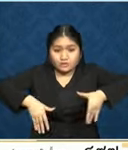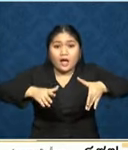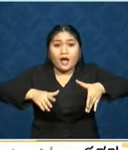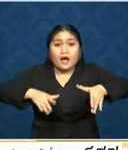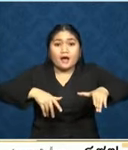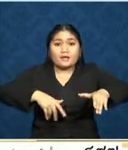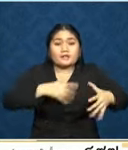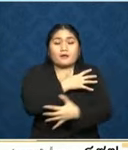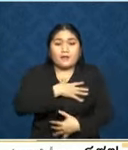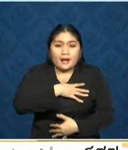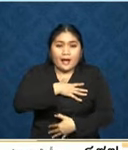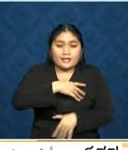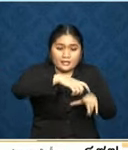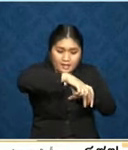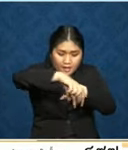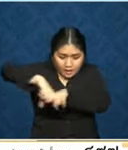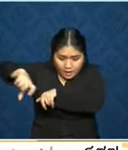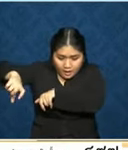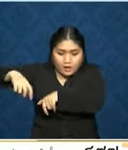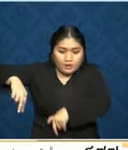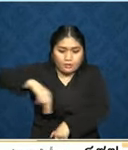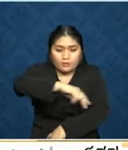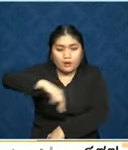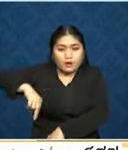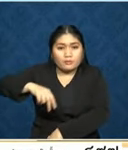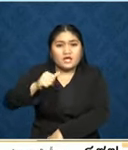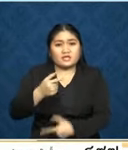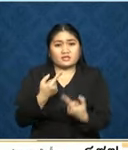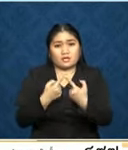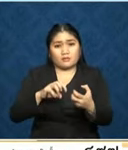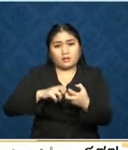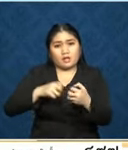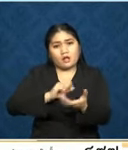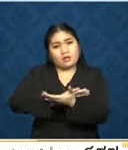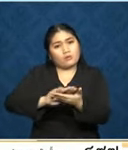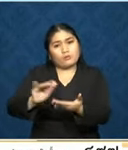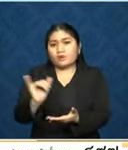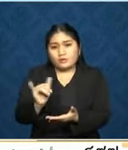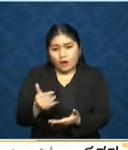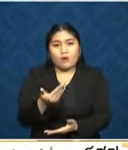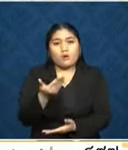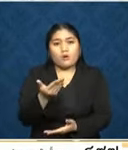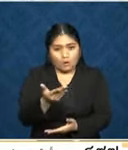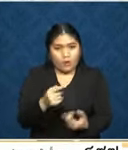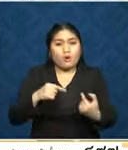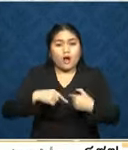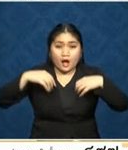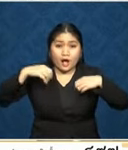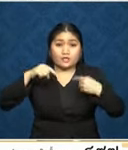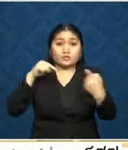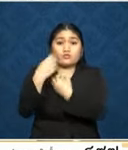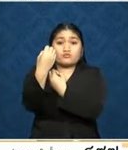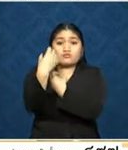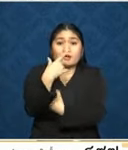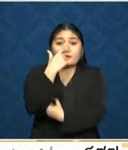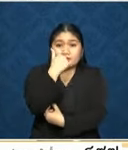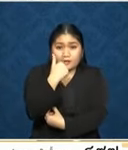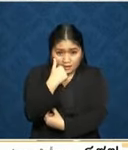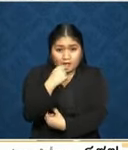ให้แต่การแก้ปัญหาก็ยังไม่แล้วเสร็จค่ะจึงขอเสนอให้ให้ติดตั้งไฟจราจรให้